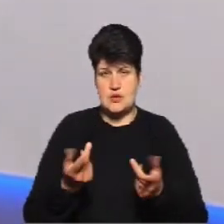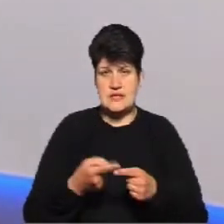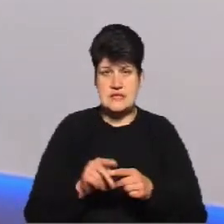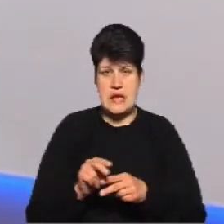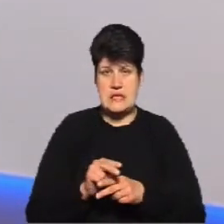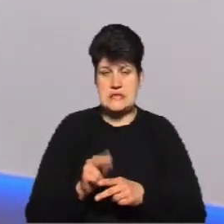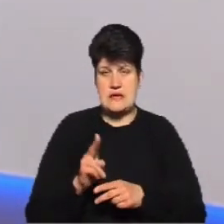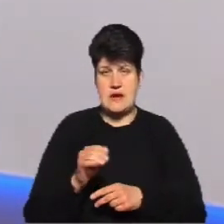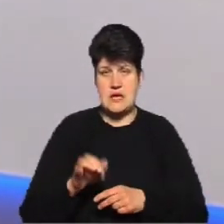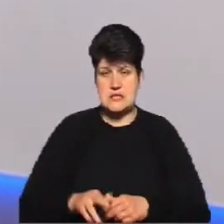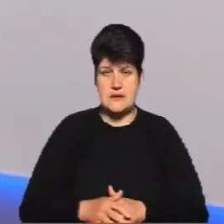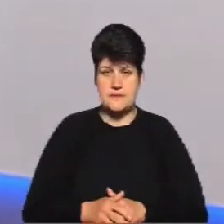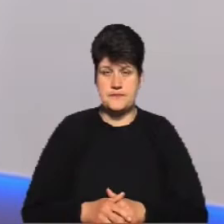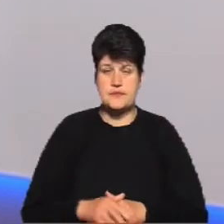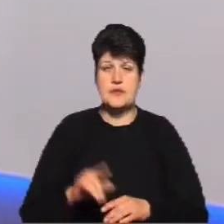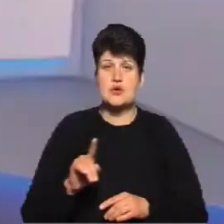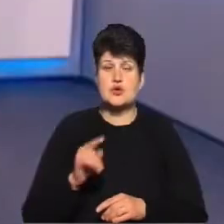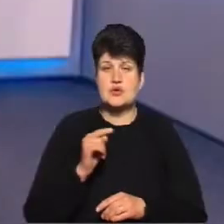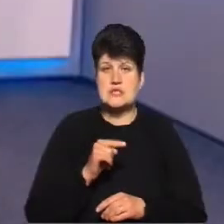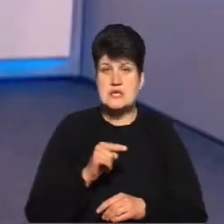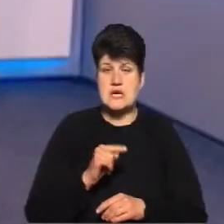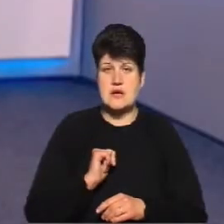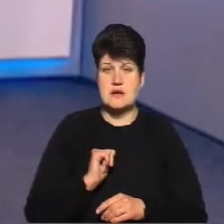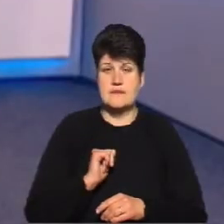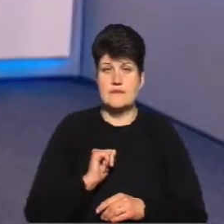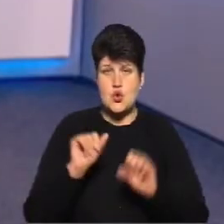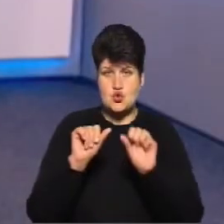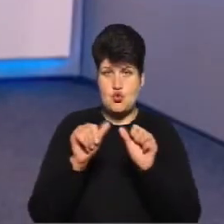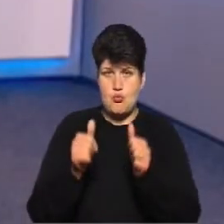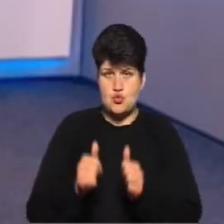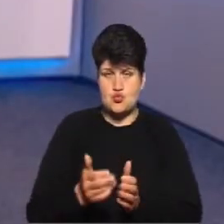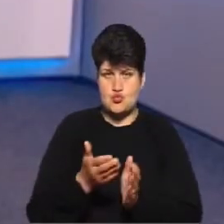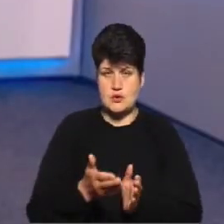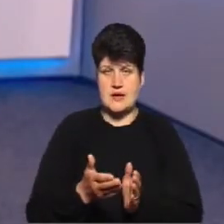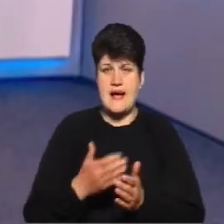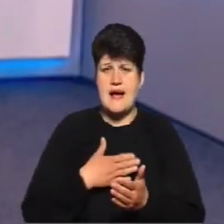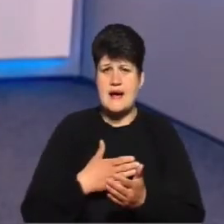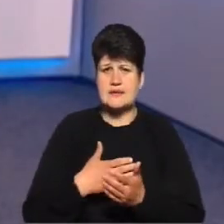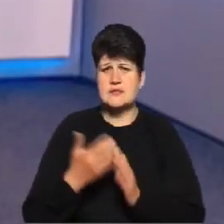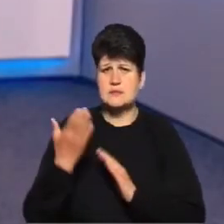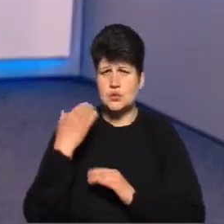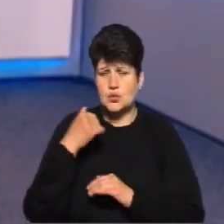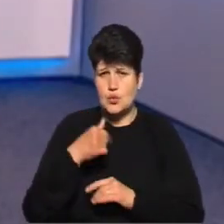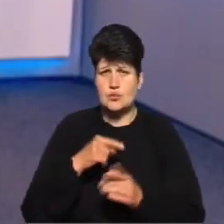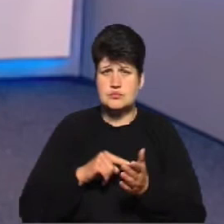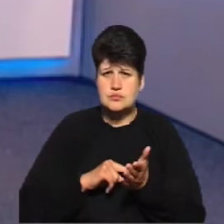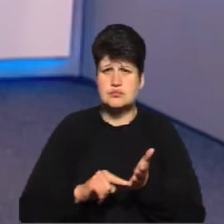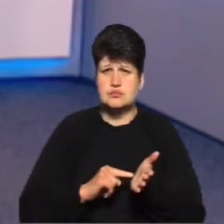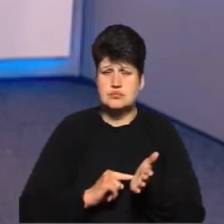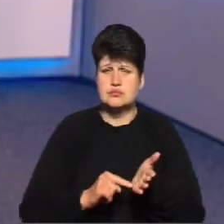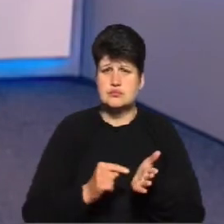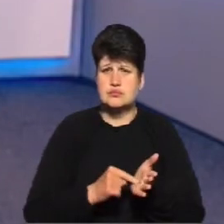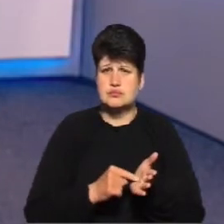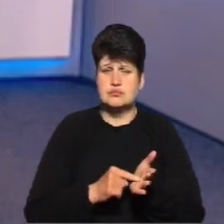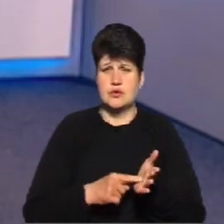А дивіться, щодо цієї, власне, скульптури, вже активісти і минулого року наголошували, зокрема, Віктор Гребеньовський, він